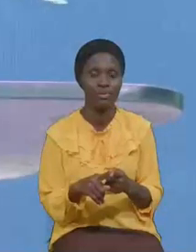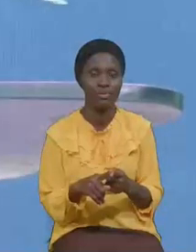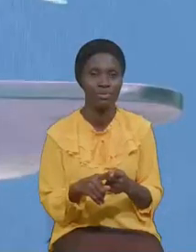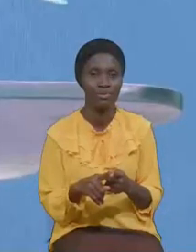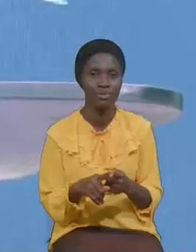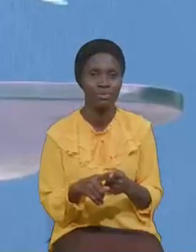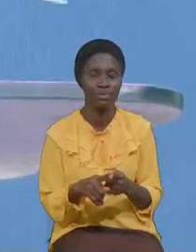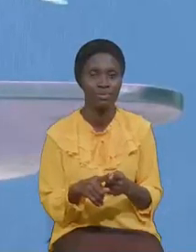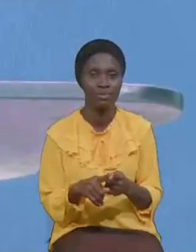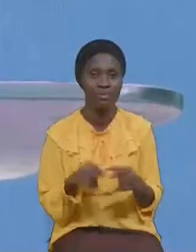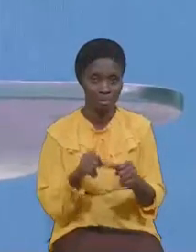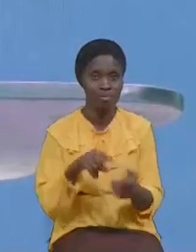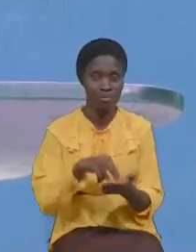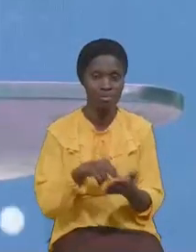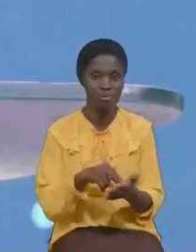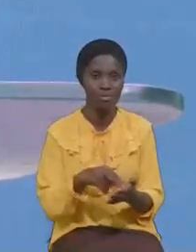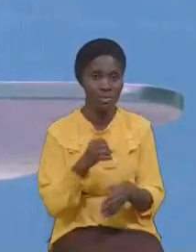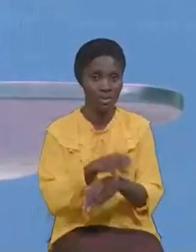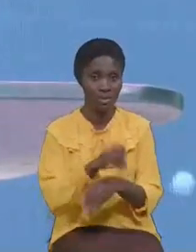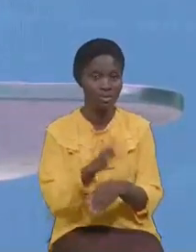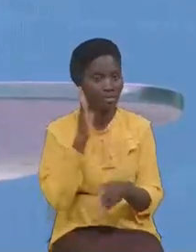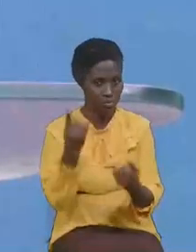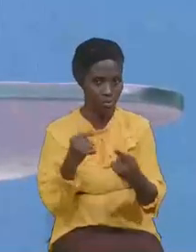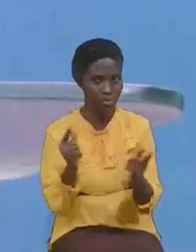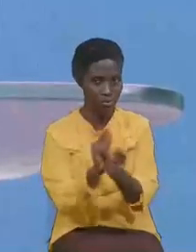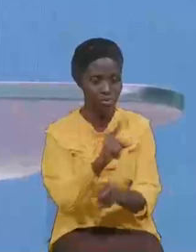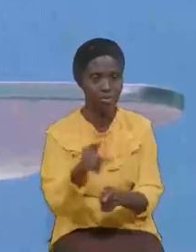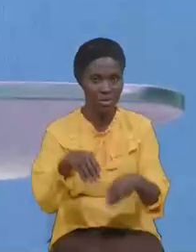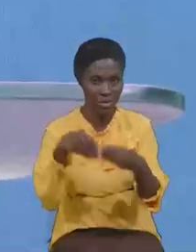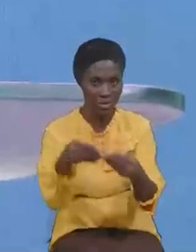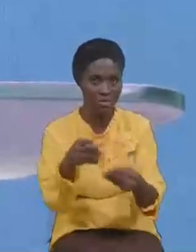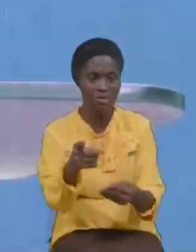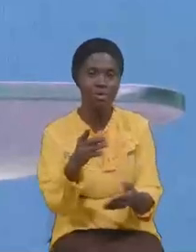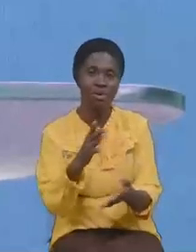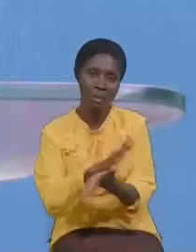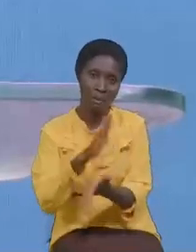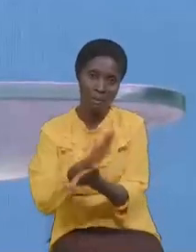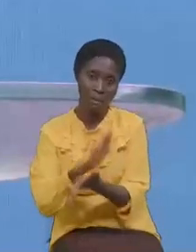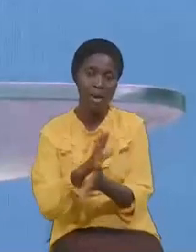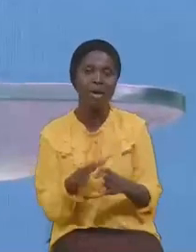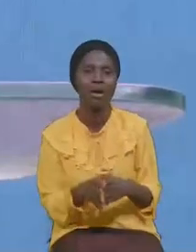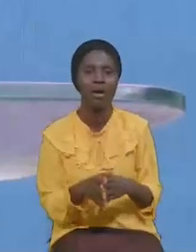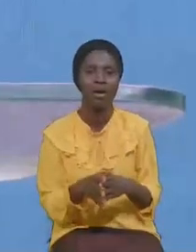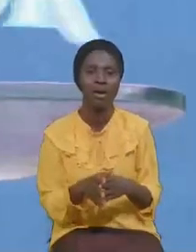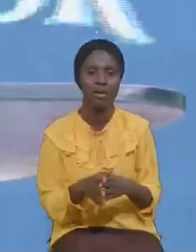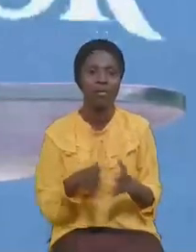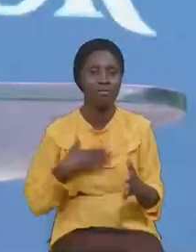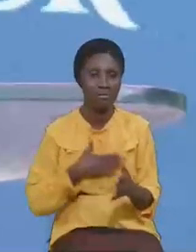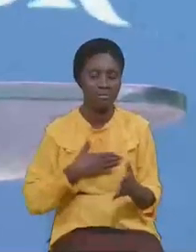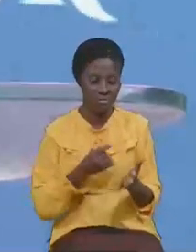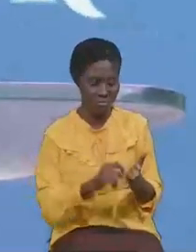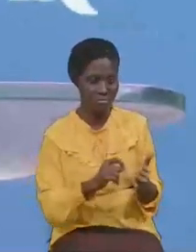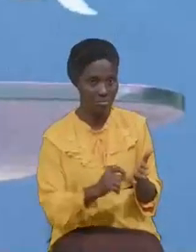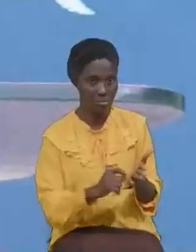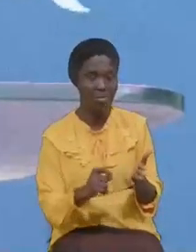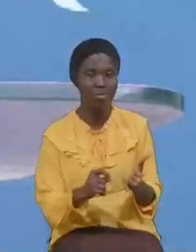toujours debout, que vous répondiez aux conseillers qui vous donneront